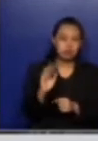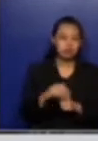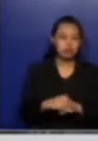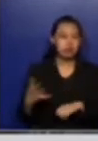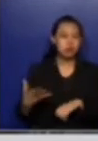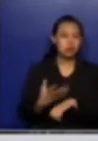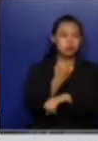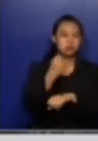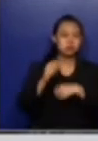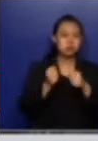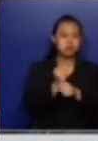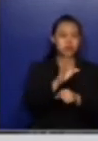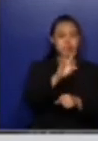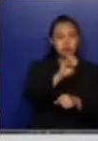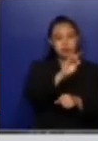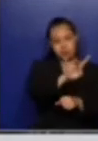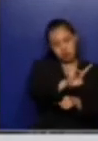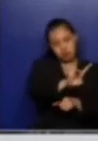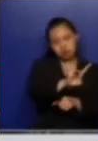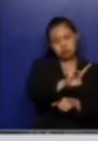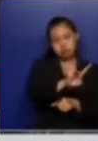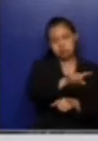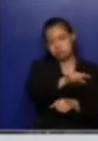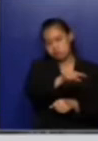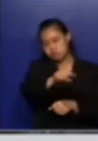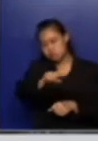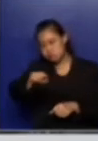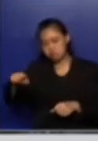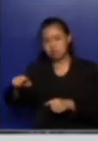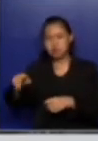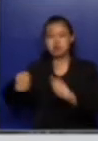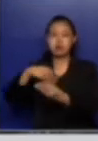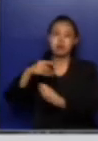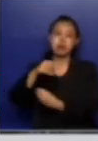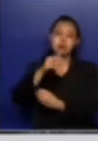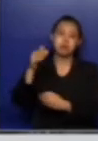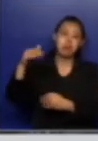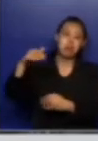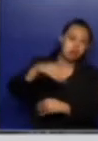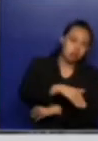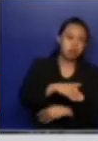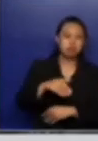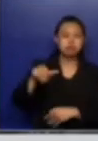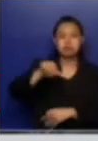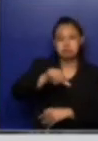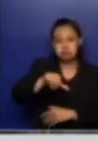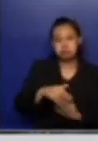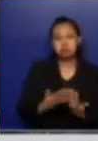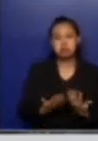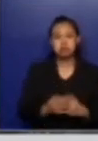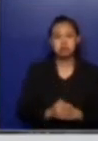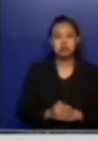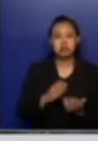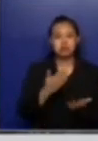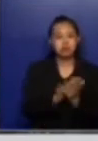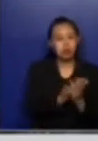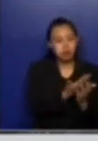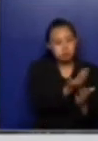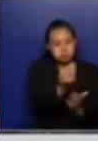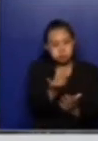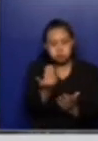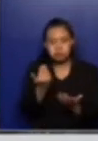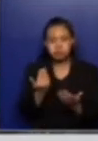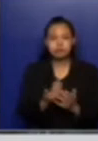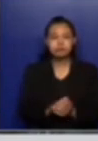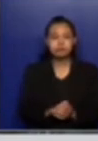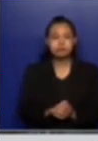นะครับปี58เป็นต้นมานั้นเศรษฐกิจบ้านเราย่ำแย่มาที่สุดเลยการเก็บงบประมาณต่างๆก็เป็นประเ